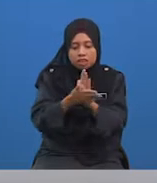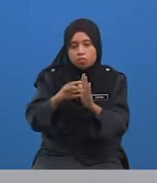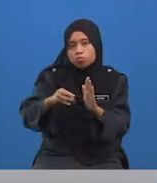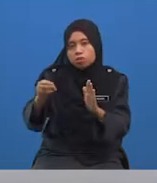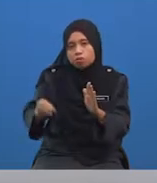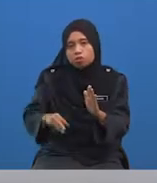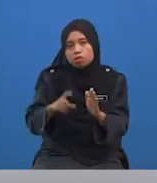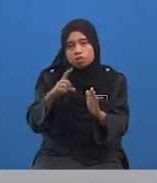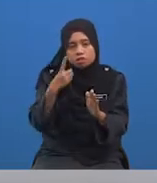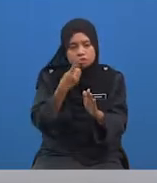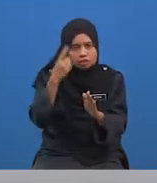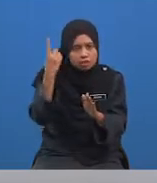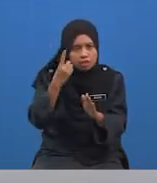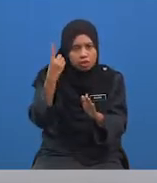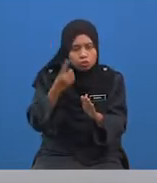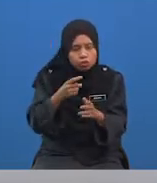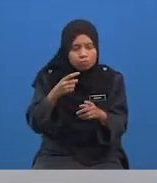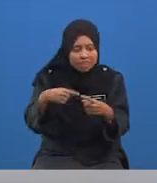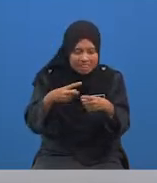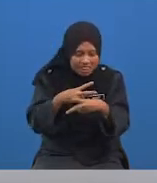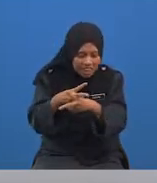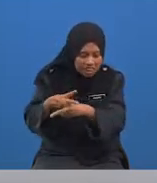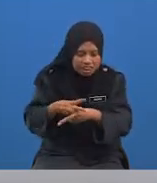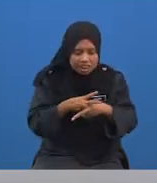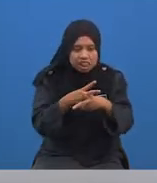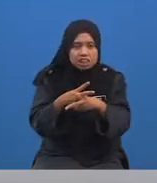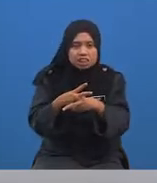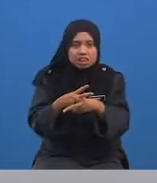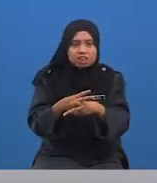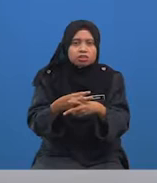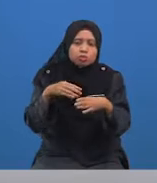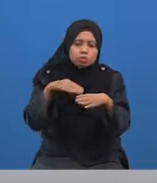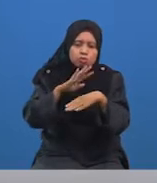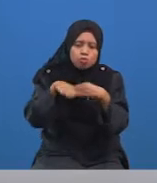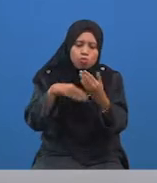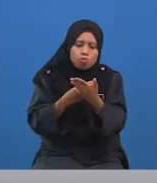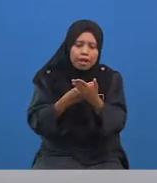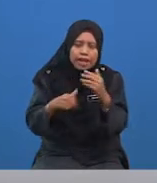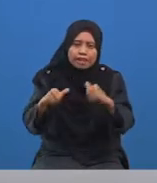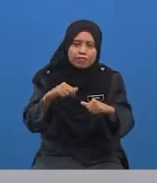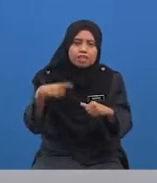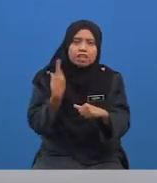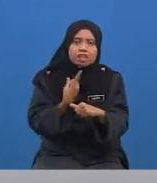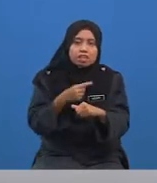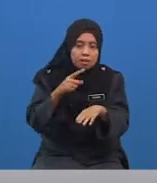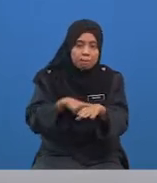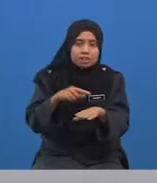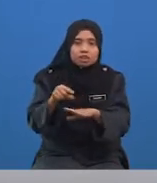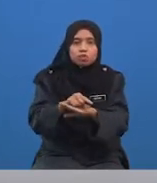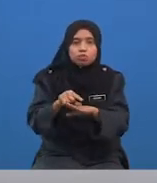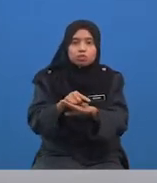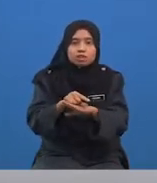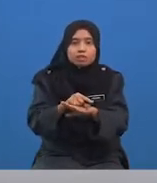hendaklah sentiasa berhati-hati dalam semua tindakan kita ketika menggunakan